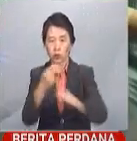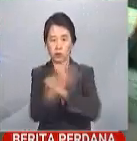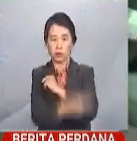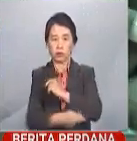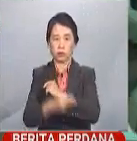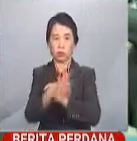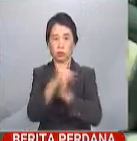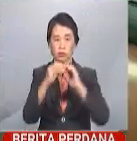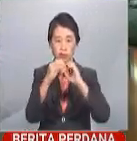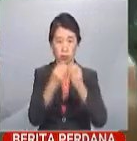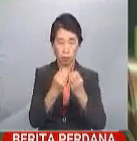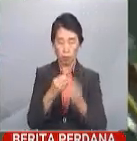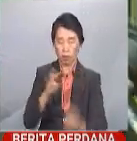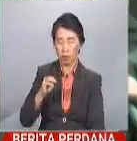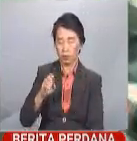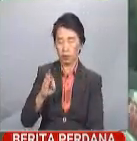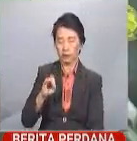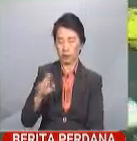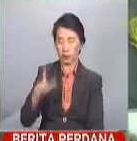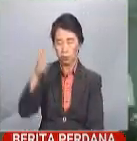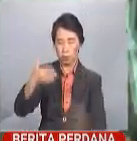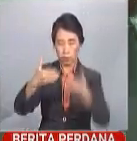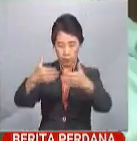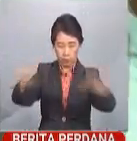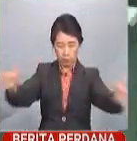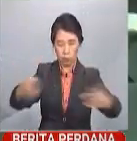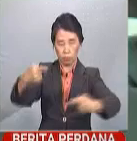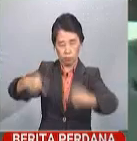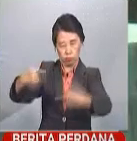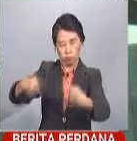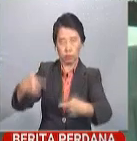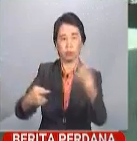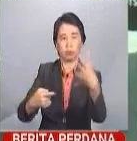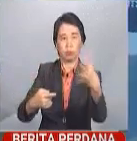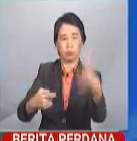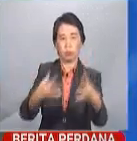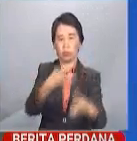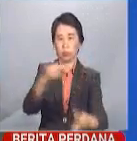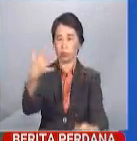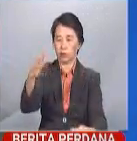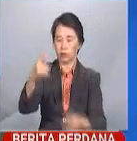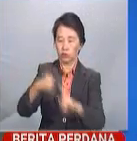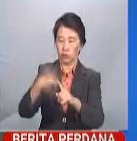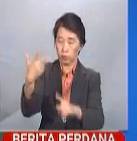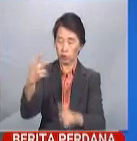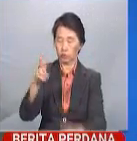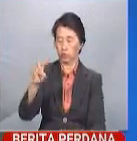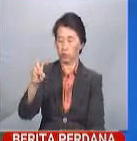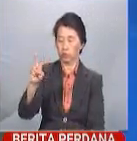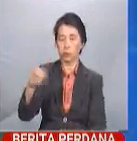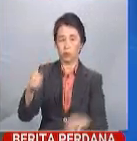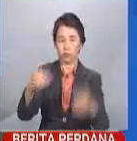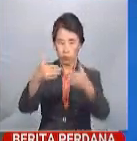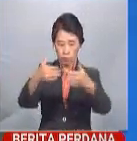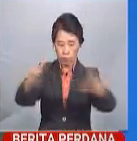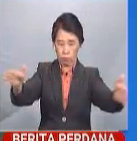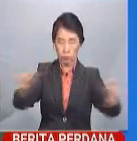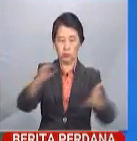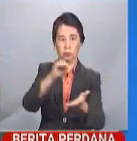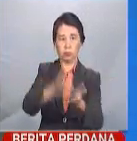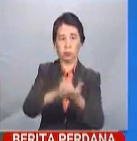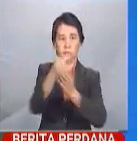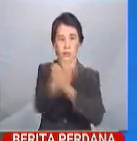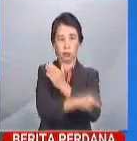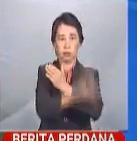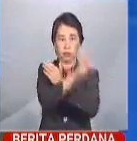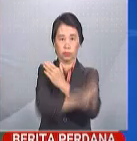dan kelab. MPFL 2020 bakal membuka tirai saingan pada 14 dan 15 Mac 2020 dengan aksi pembukaan di antara